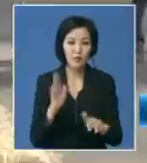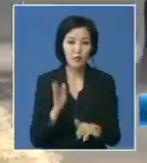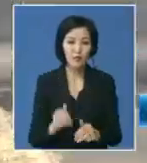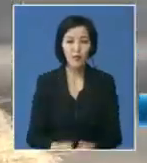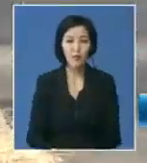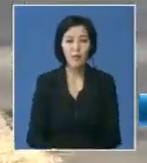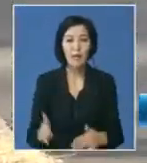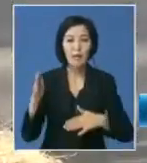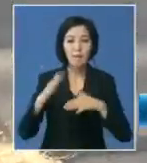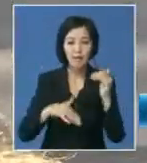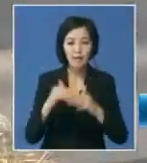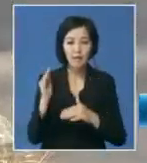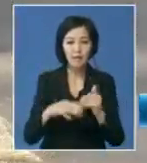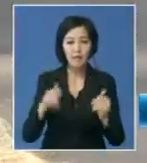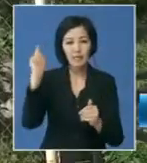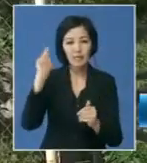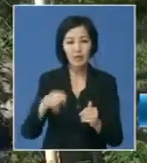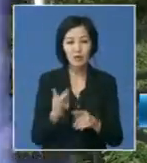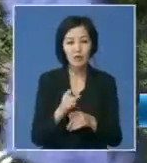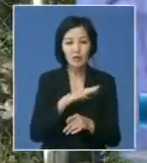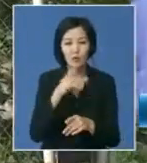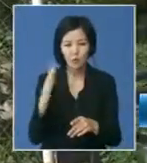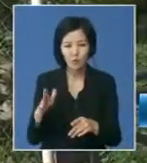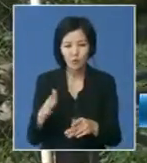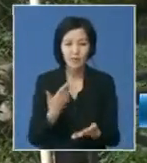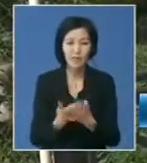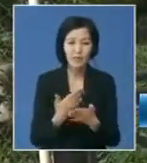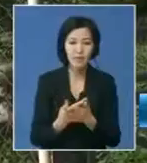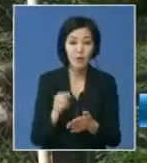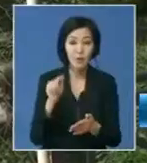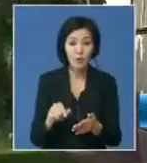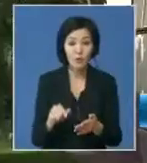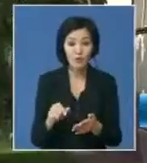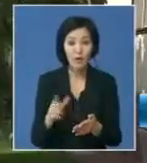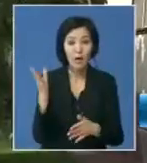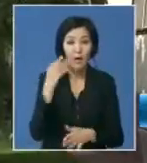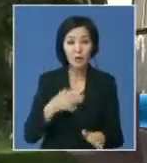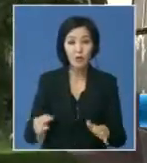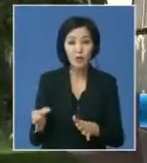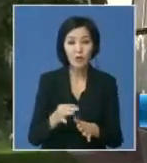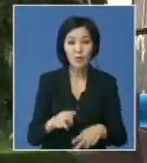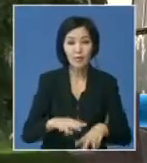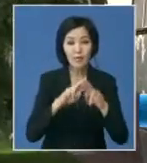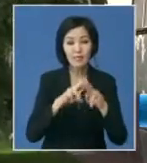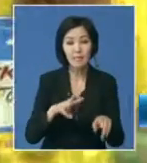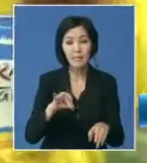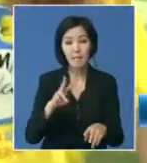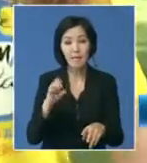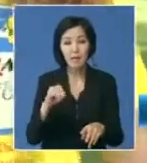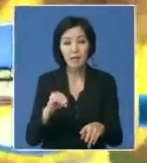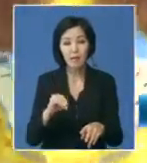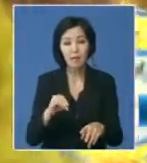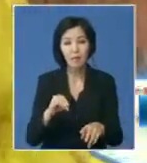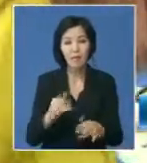балаларды. Мамандар жыл өткен сайын келушілердің қатары көбейгенін айтады. Мәселен, осы демалыс орнына Алматы облысынан бөлек Астана, Маңғыстау облысынан